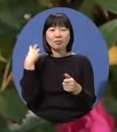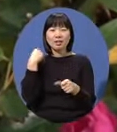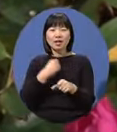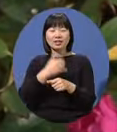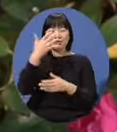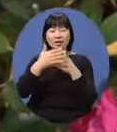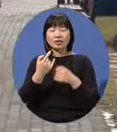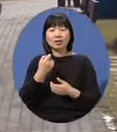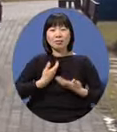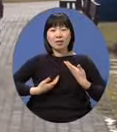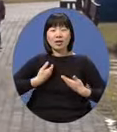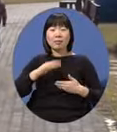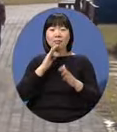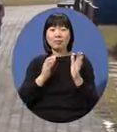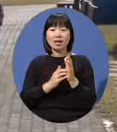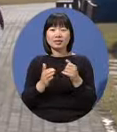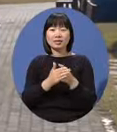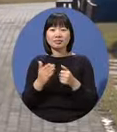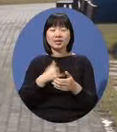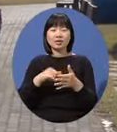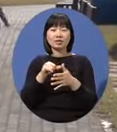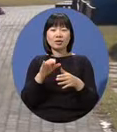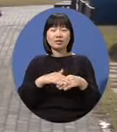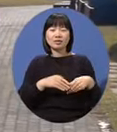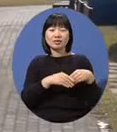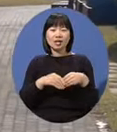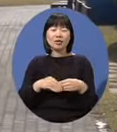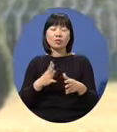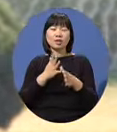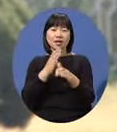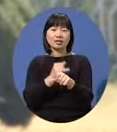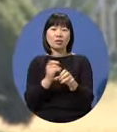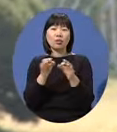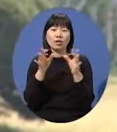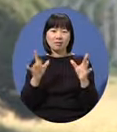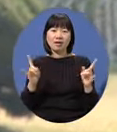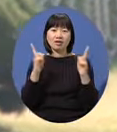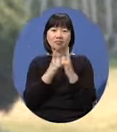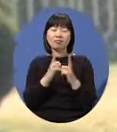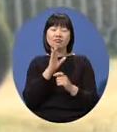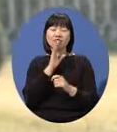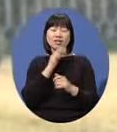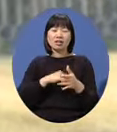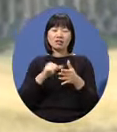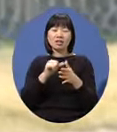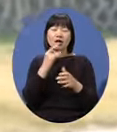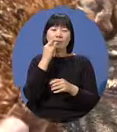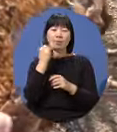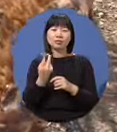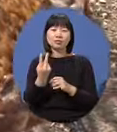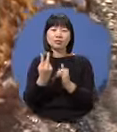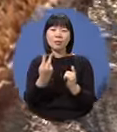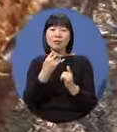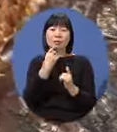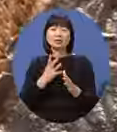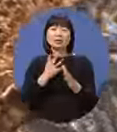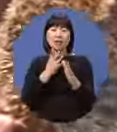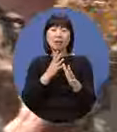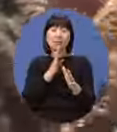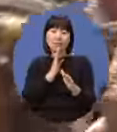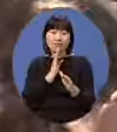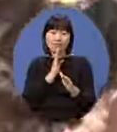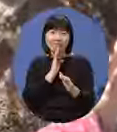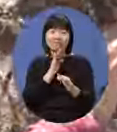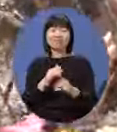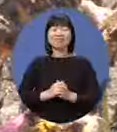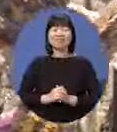드라마하랴 조금 바쁘거든요. 덕분에 우리 현수 손잡고 나들이 하는 게 참 오랜만이었어요. 현서와 엄마 둘만의 나들이 맛있는